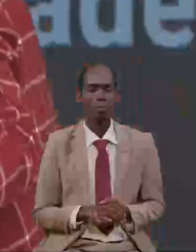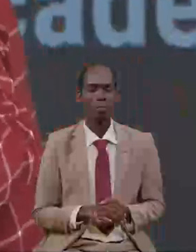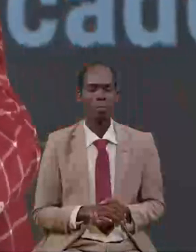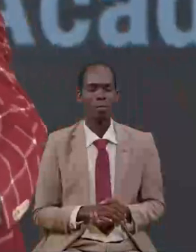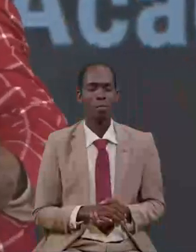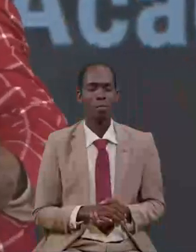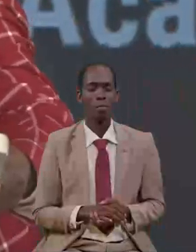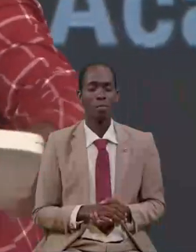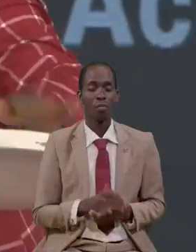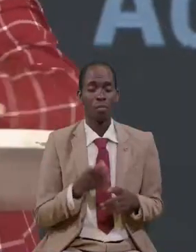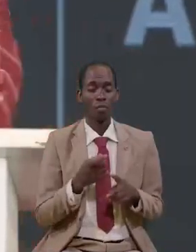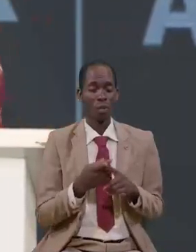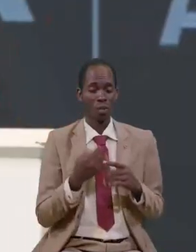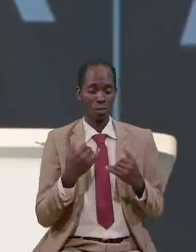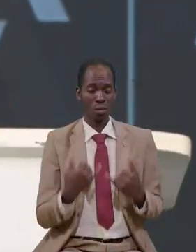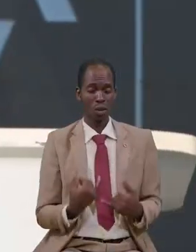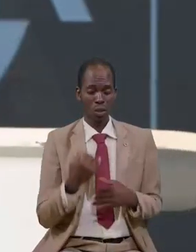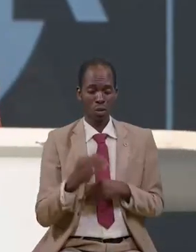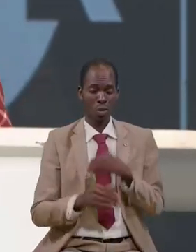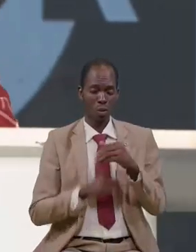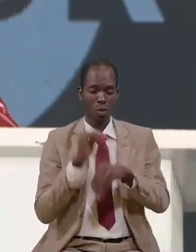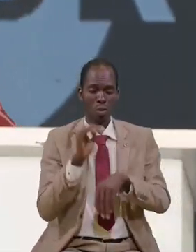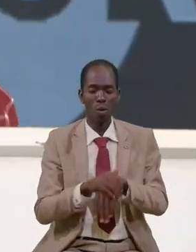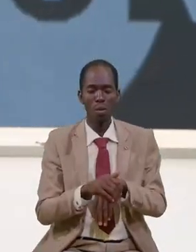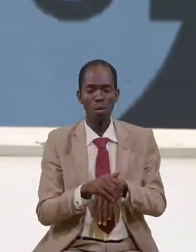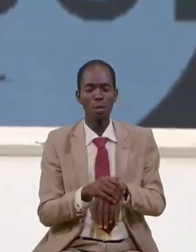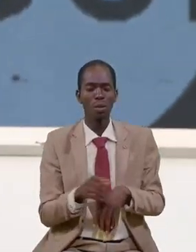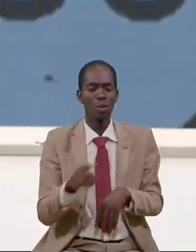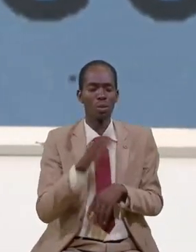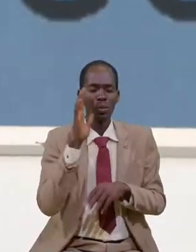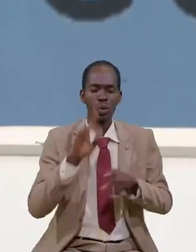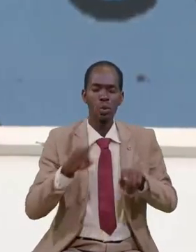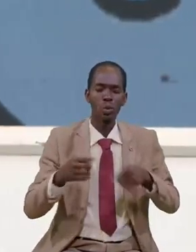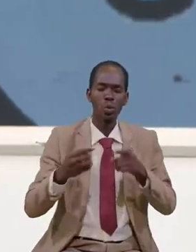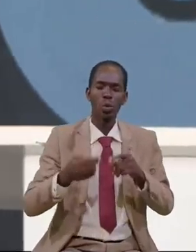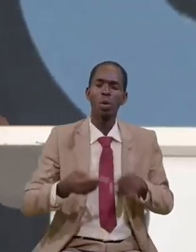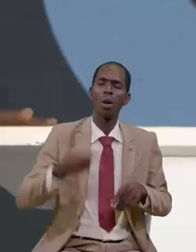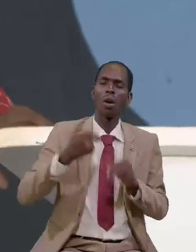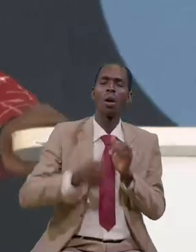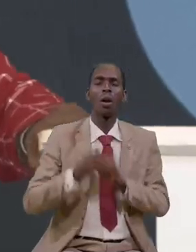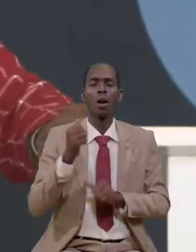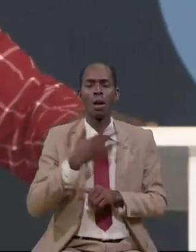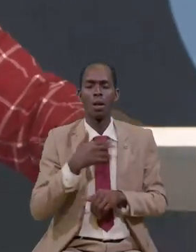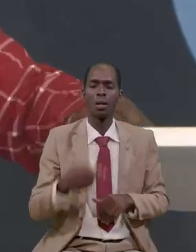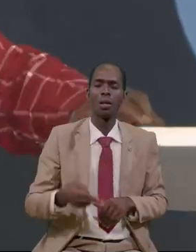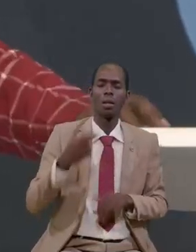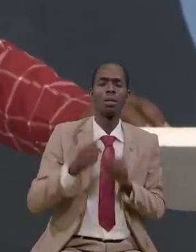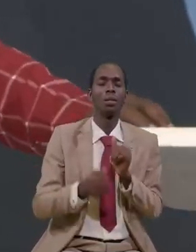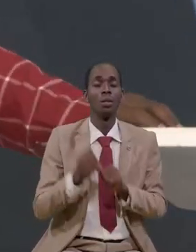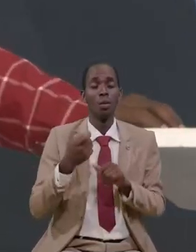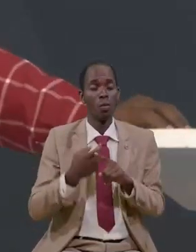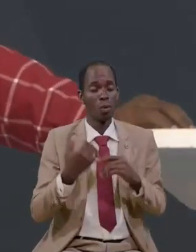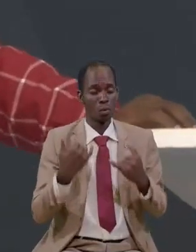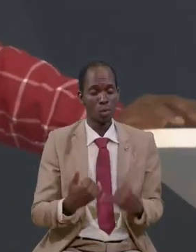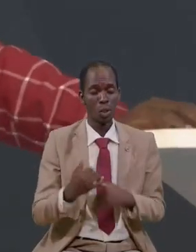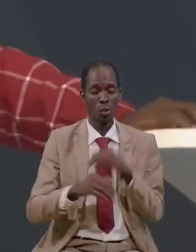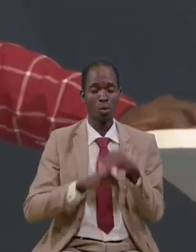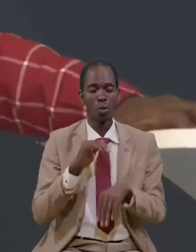À partir de maintenant, ils iront plus haut et plus haut. À partir de maintenant,